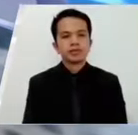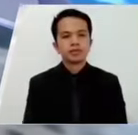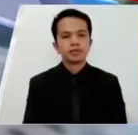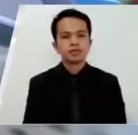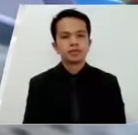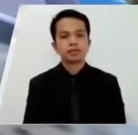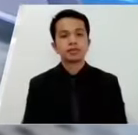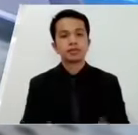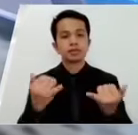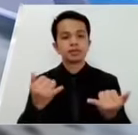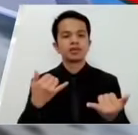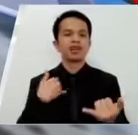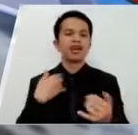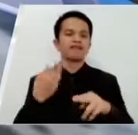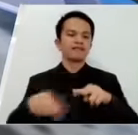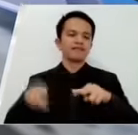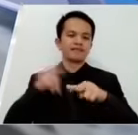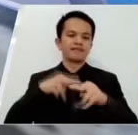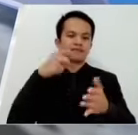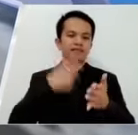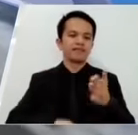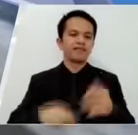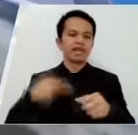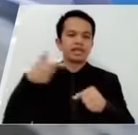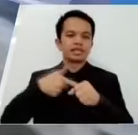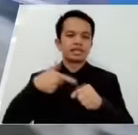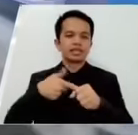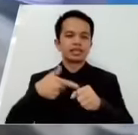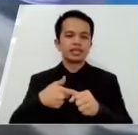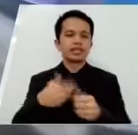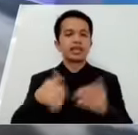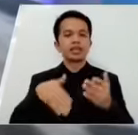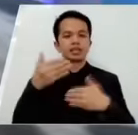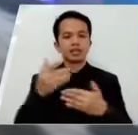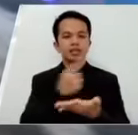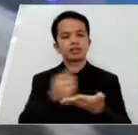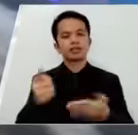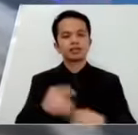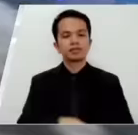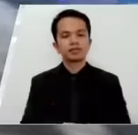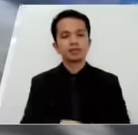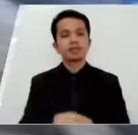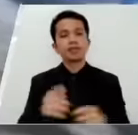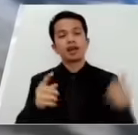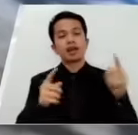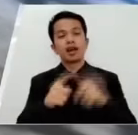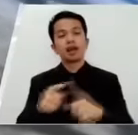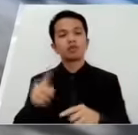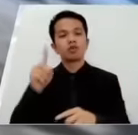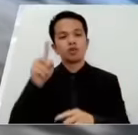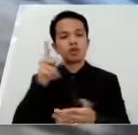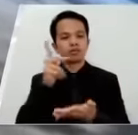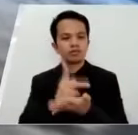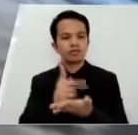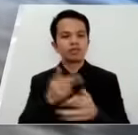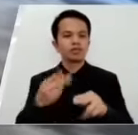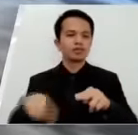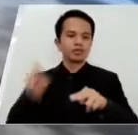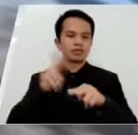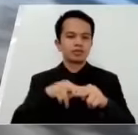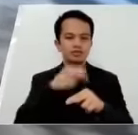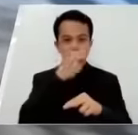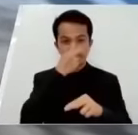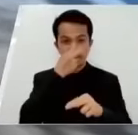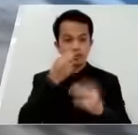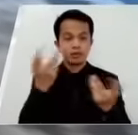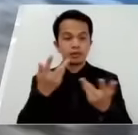nakaamba na namang taas presyo sa produktong petrolyo sa susunod na linggo. Kinatayang hanggang piso ang inaasahang dagdag sa kada